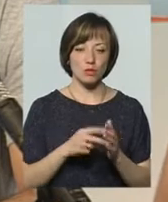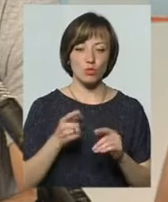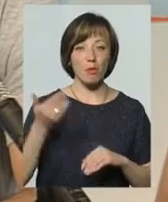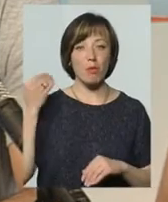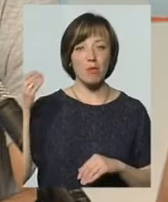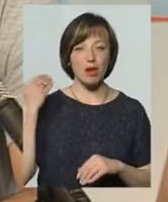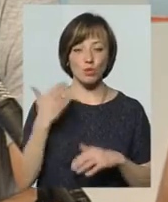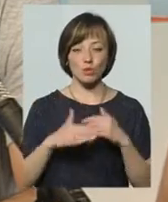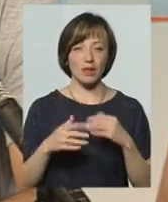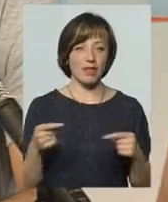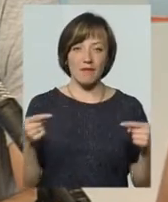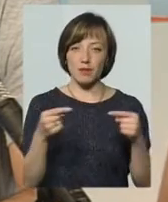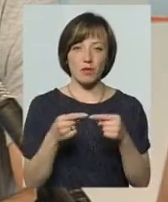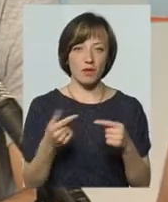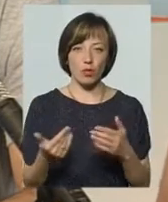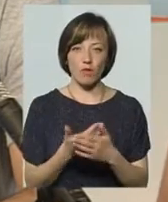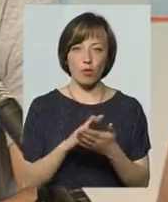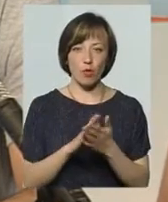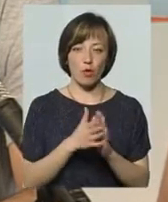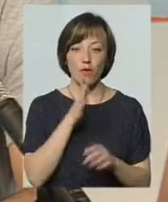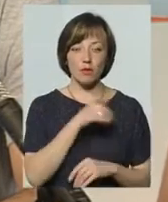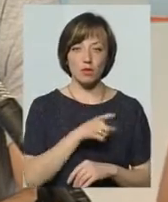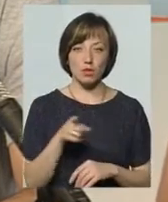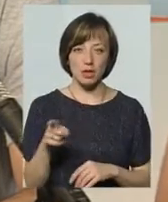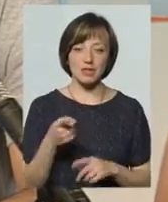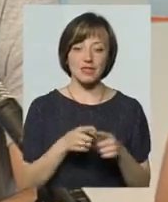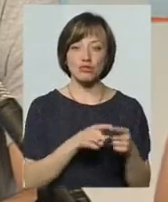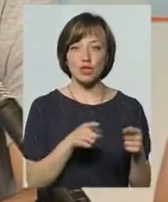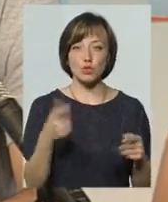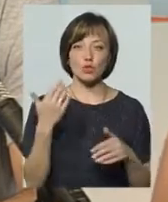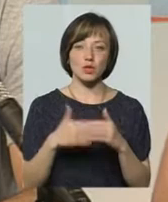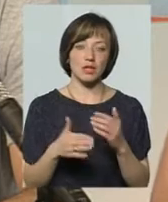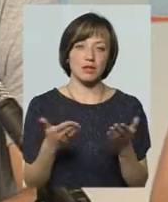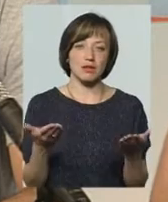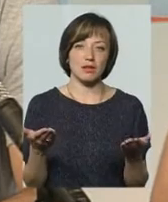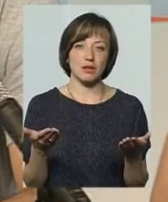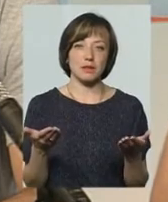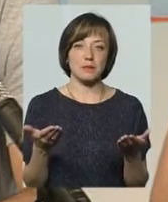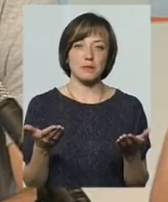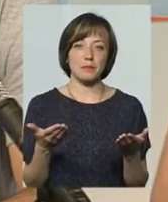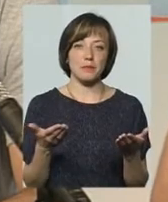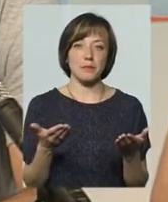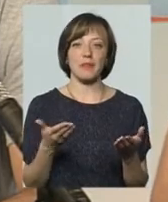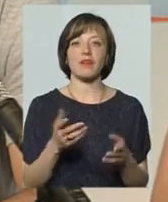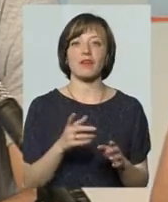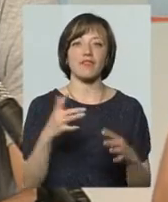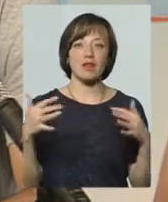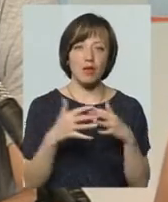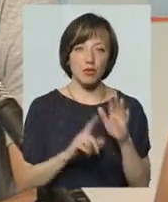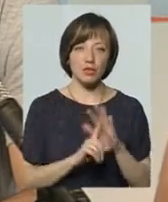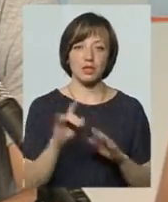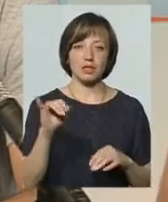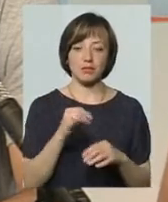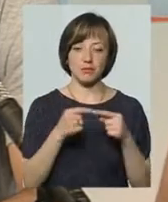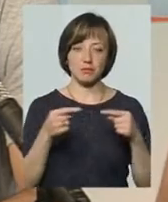попередня стратегія, вже не відповідає новим умовам часу, тому що за цей час вже, да, там відбувся там і війна почалася, і,